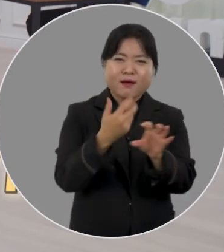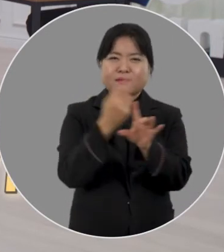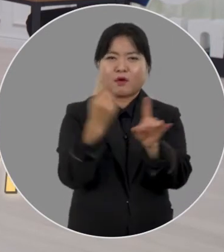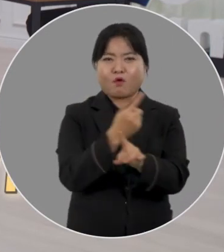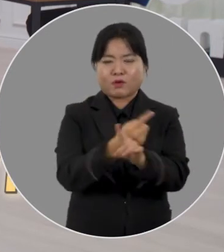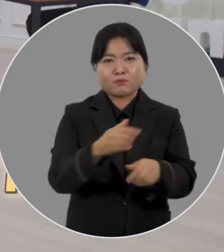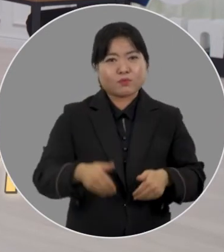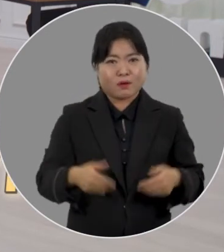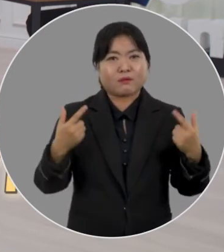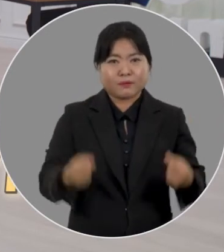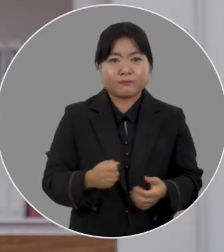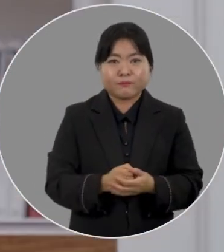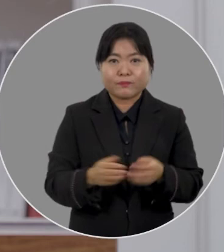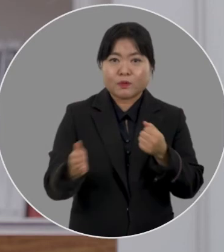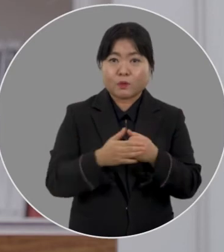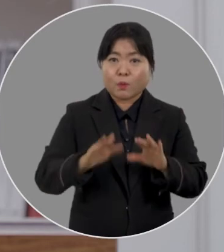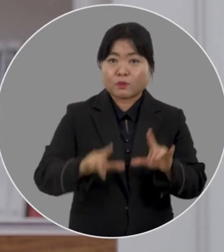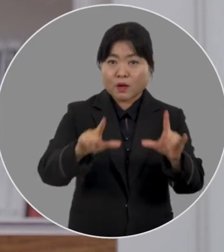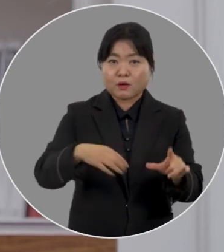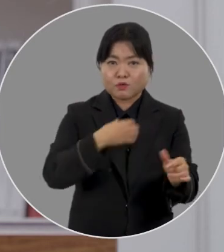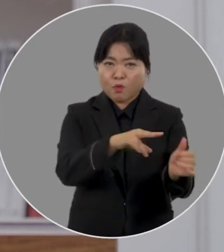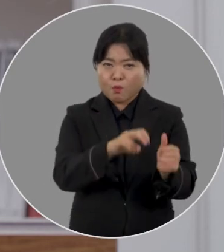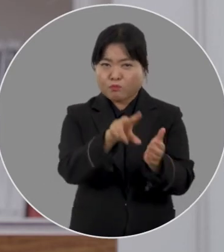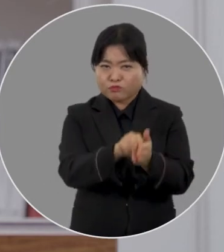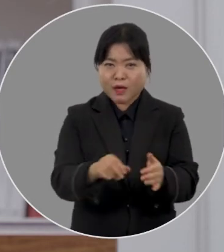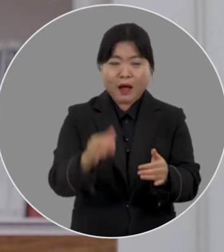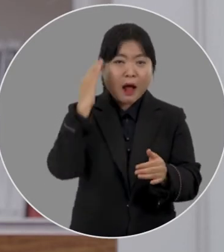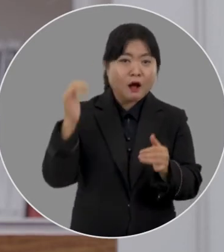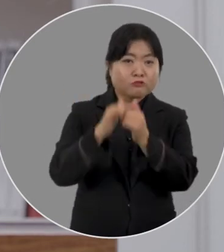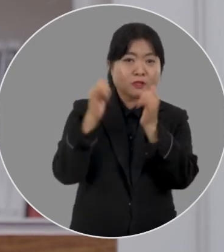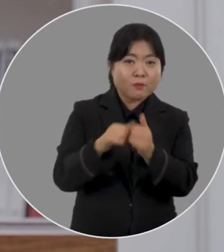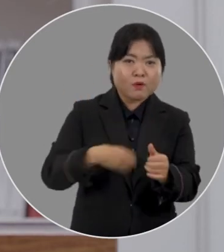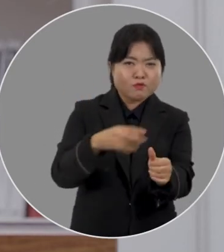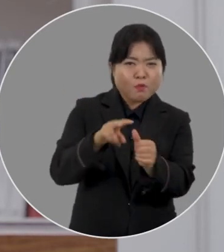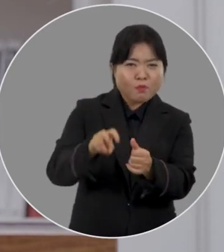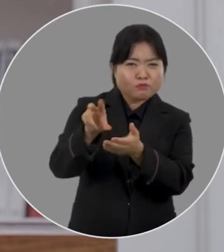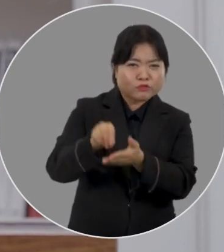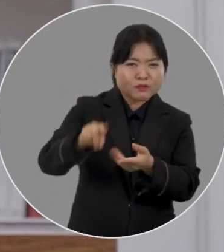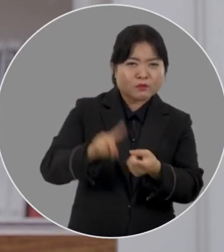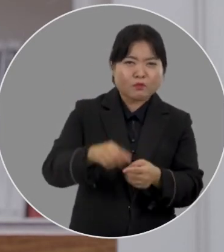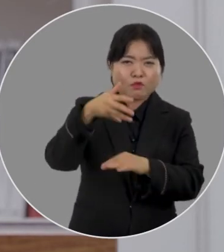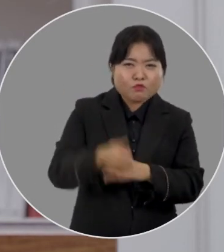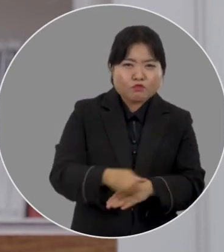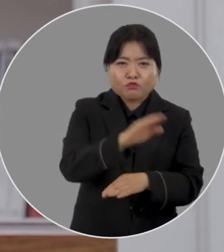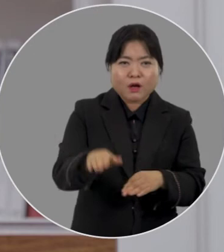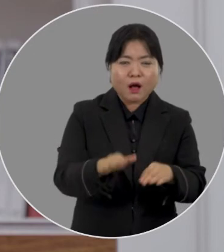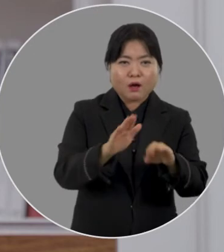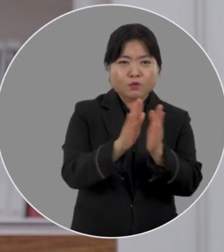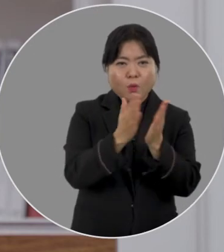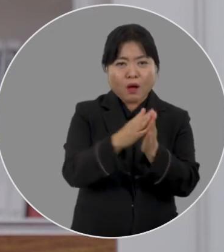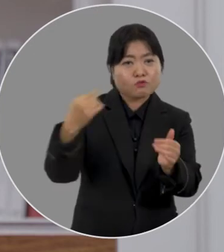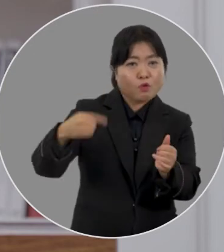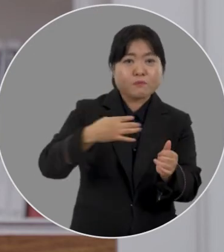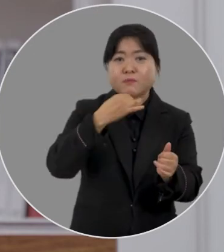그런 의미에서 저는 오늘날 우리 혐오의 문제, 한국 사회에서 혐오의 문제도 결국은 우리가 어떤 교과 교육만이